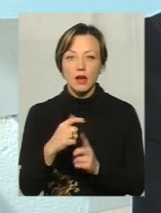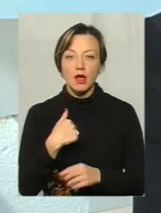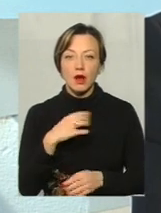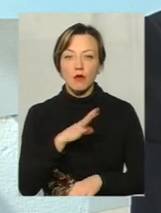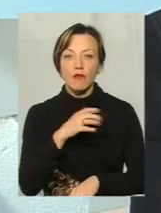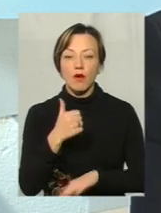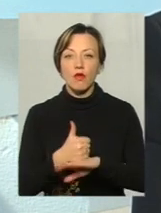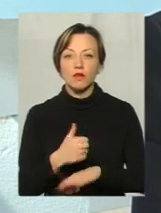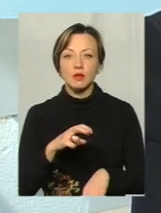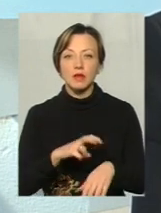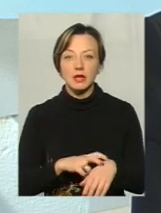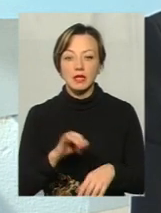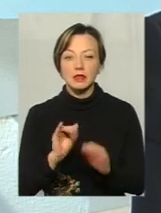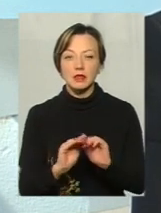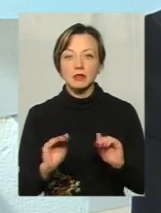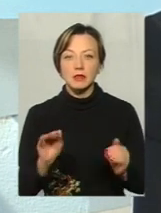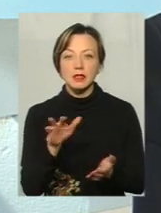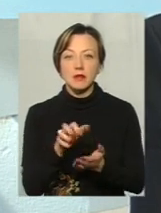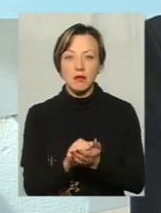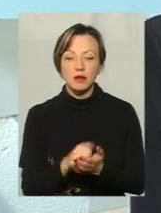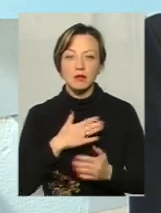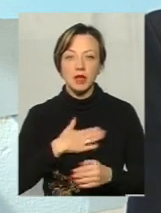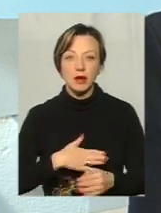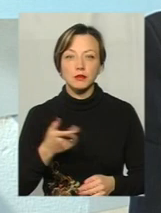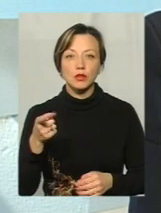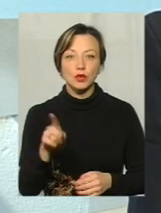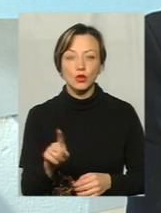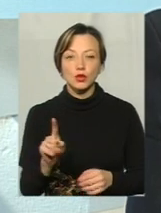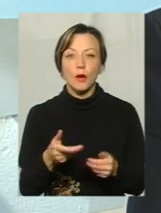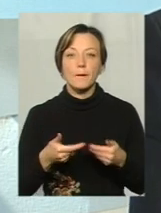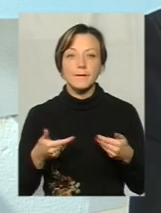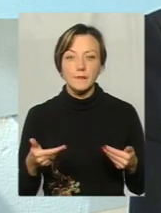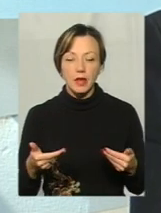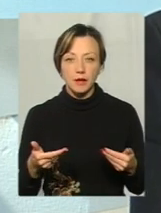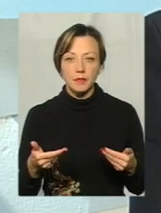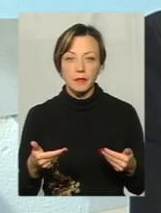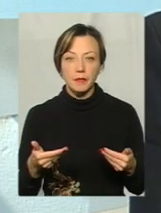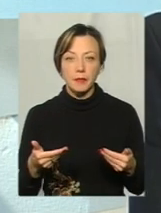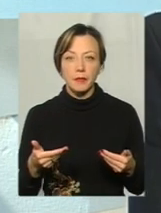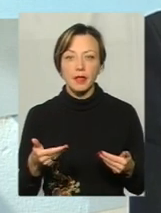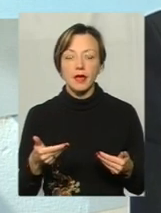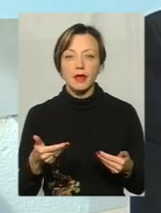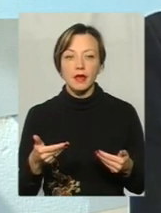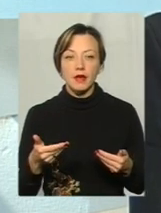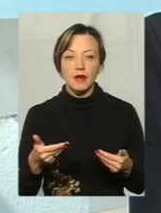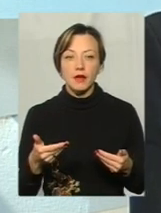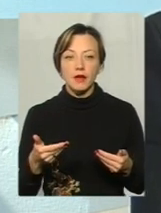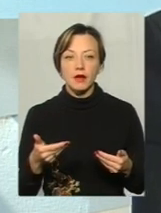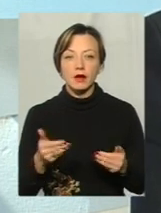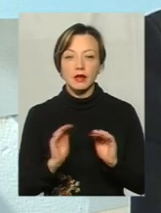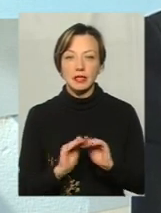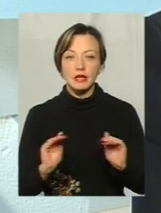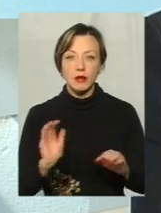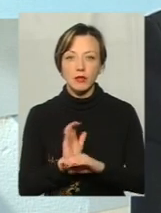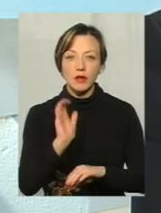головним лікарем і тими дітьми займалися. Приємно то, що ми, мало дітей посилали в Київ,